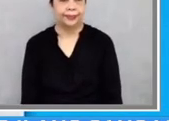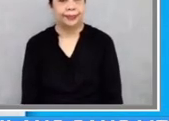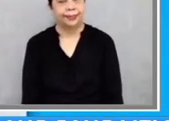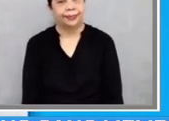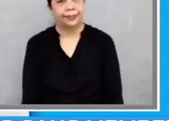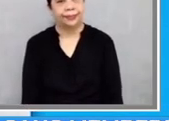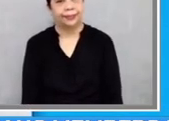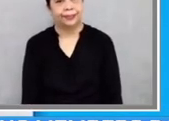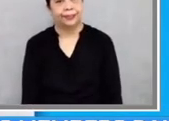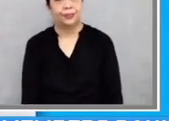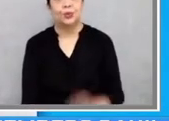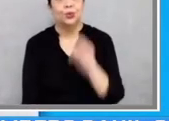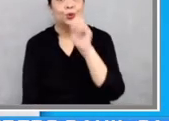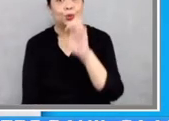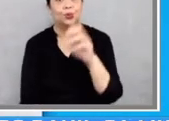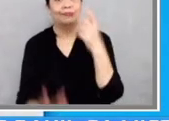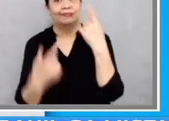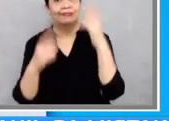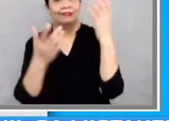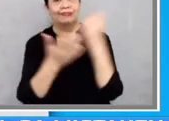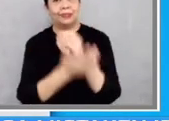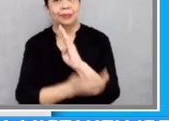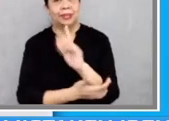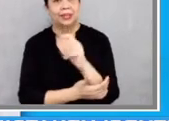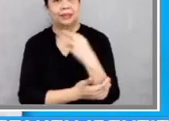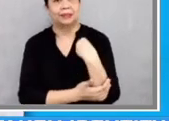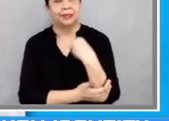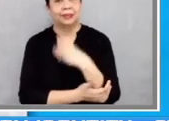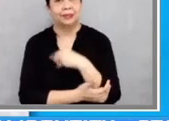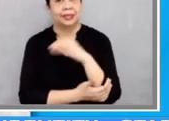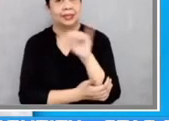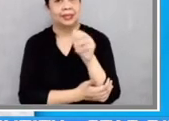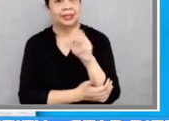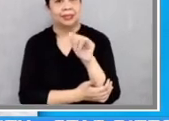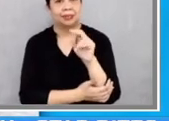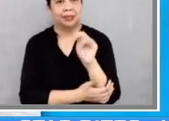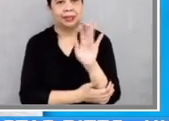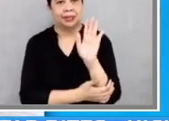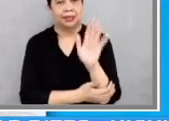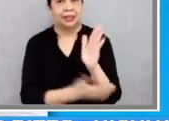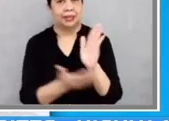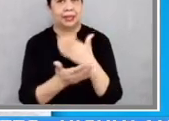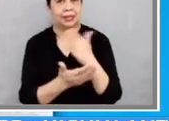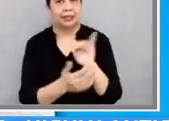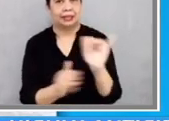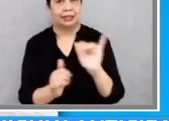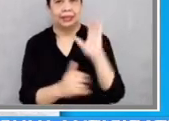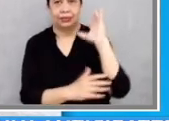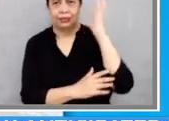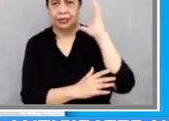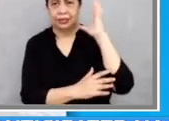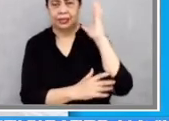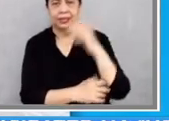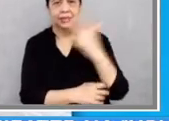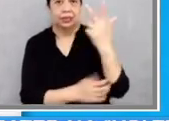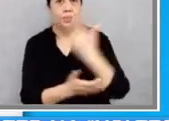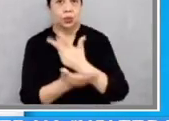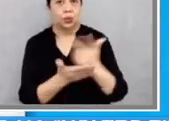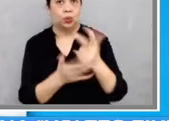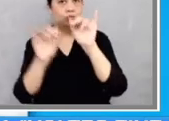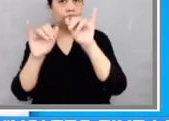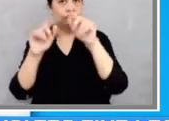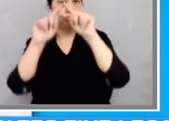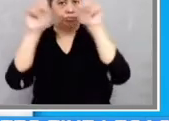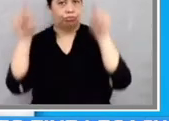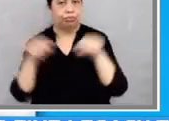New achievement para kay BTS member Jimin. Ang kanya kasing kantang Like Crazy, 3 linggo na sa Billboard's Hot